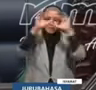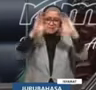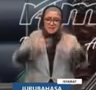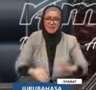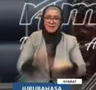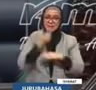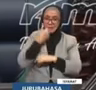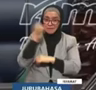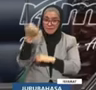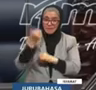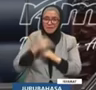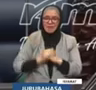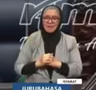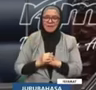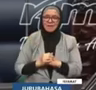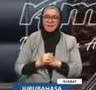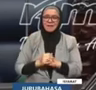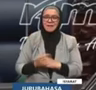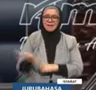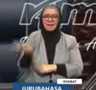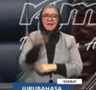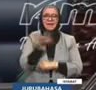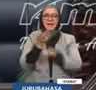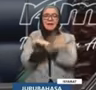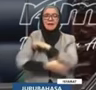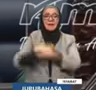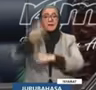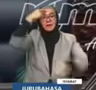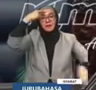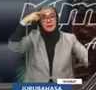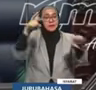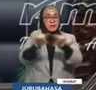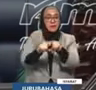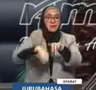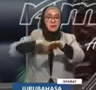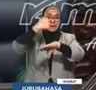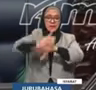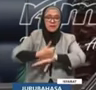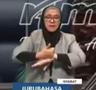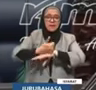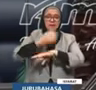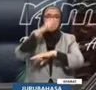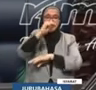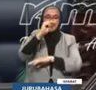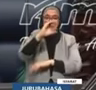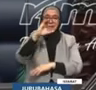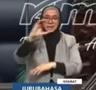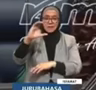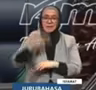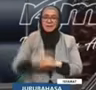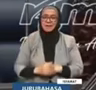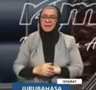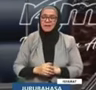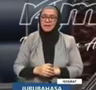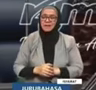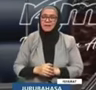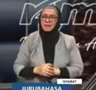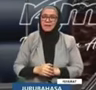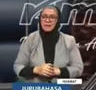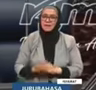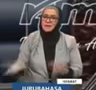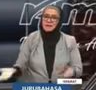pertama ketiga-tiga negara setuju untuk mewujudkan command center MCC dengan